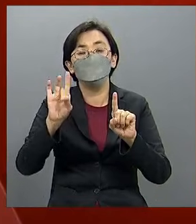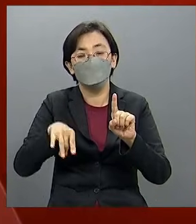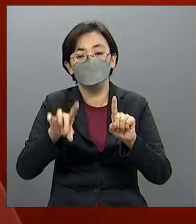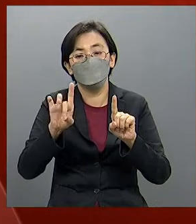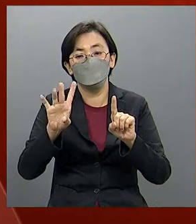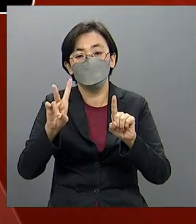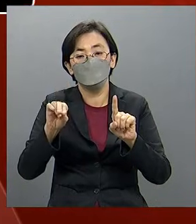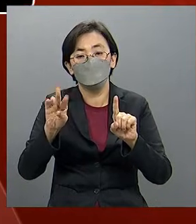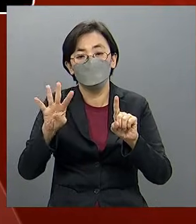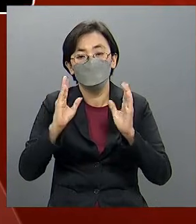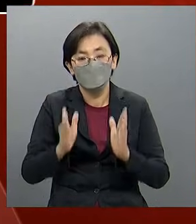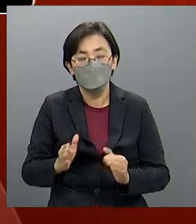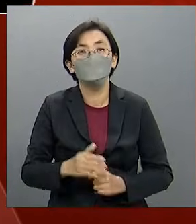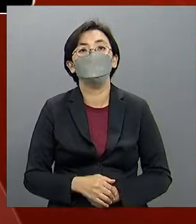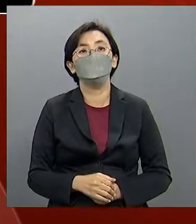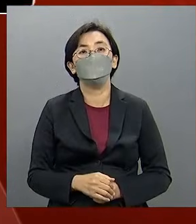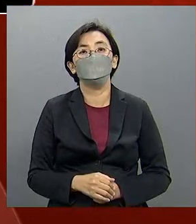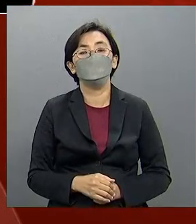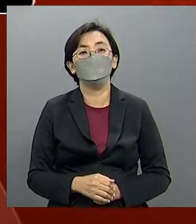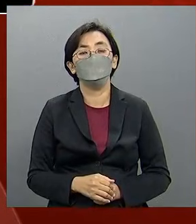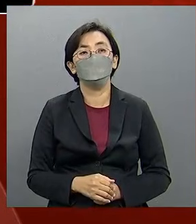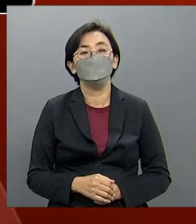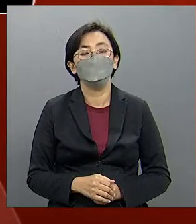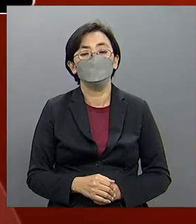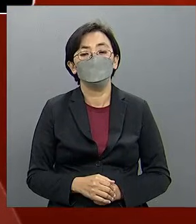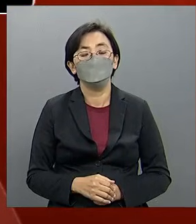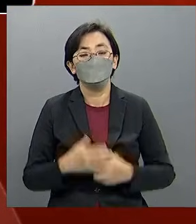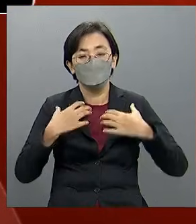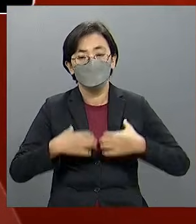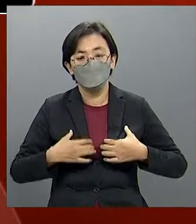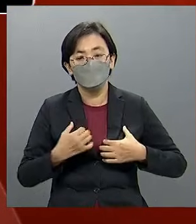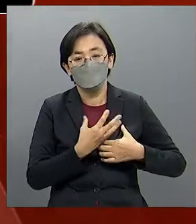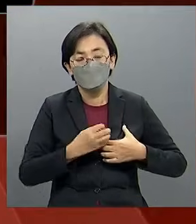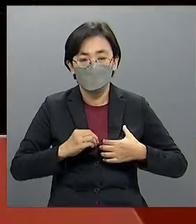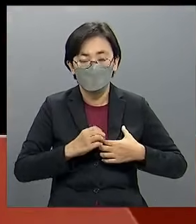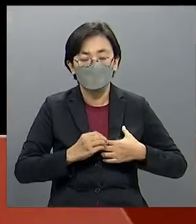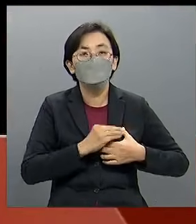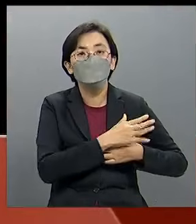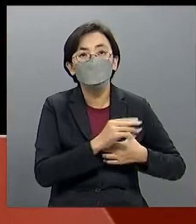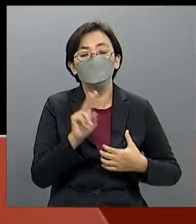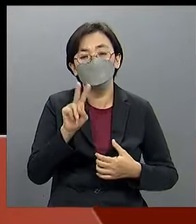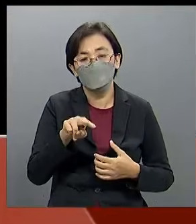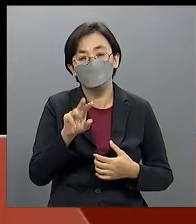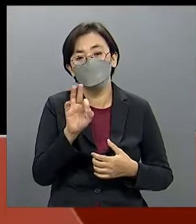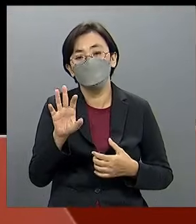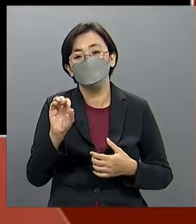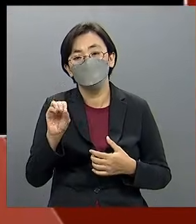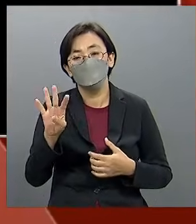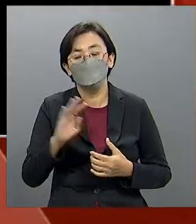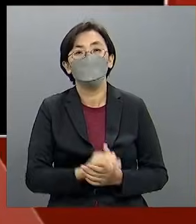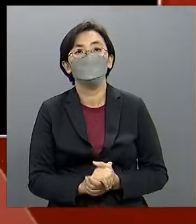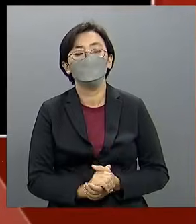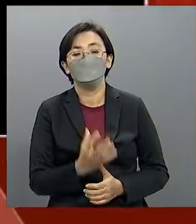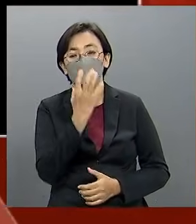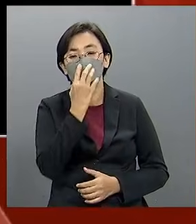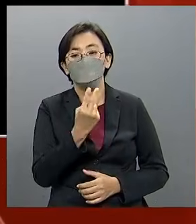108,174 คนในจำนวนนี้เป็นผู้ป่วยปอดอักเสบอาการหนัก 2,954 คนผู้ป่วยต้องใส่ท่อช่วยหายใ